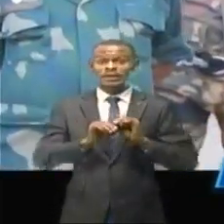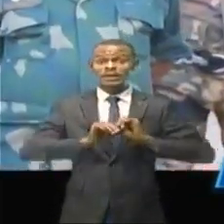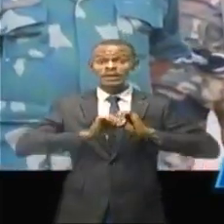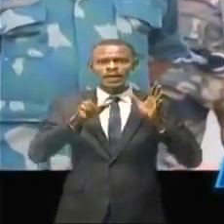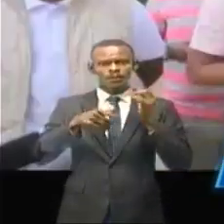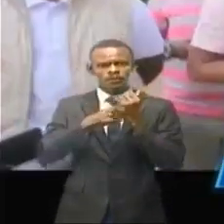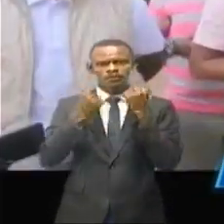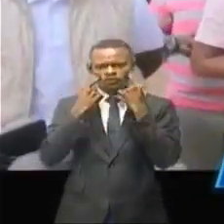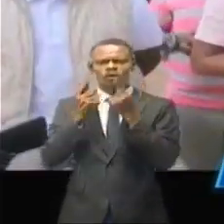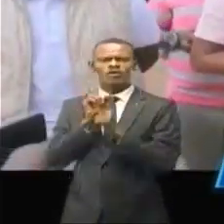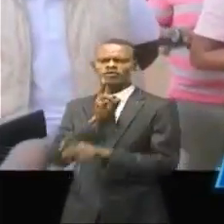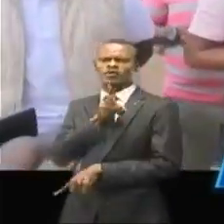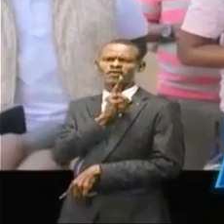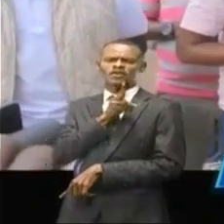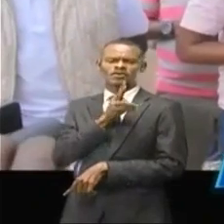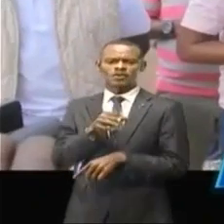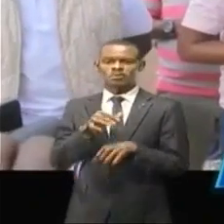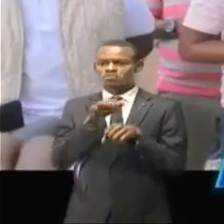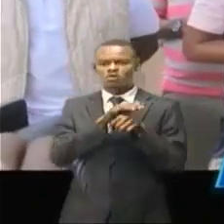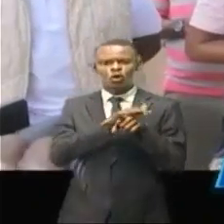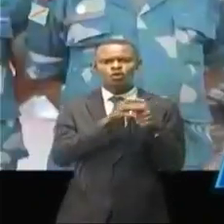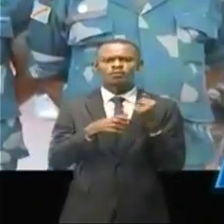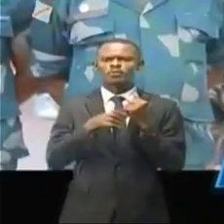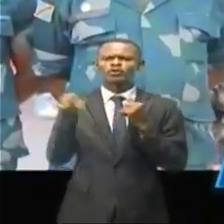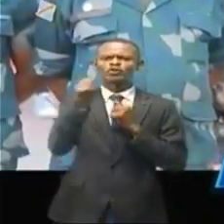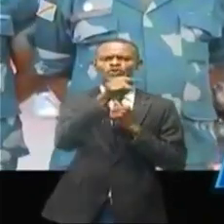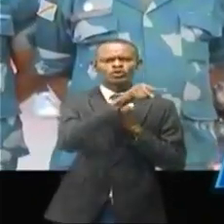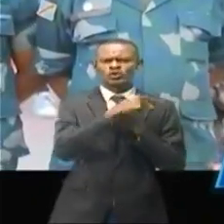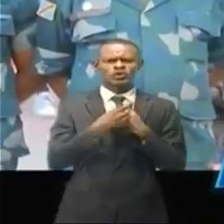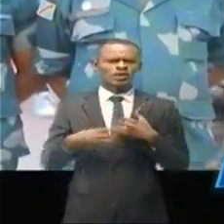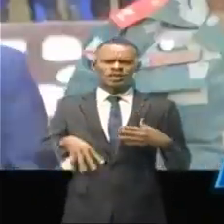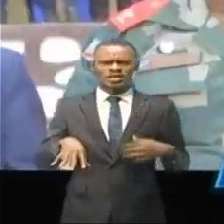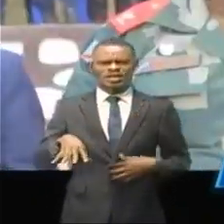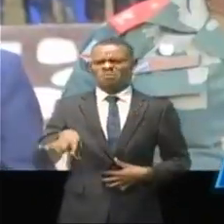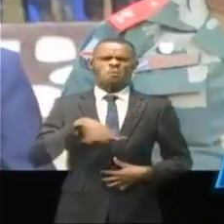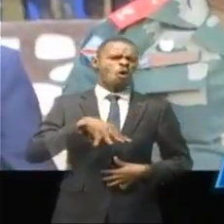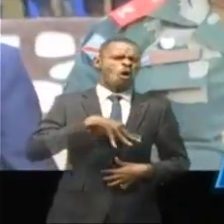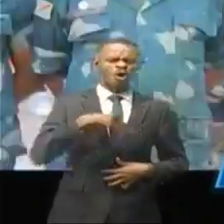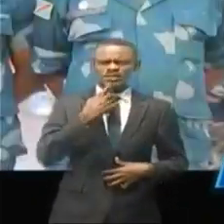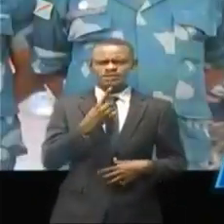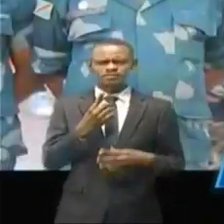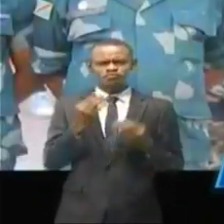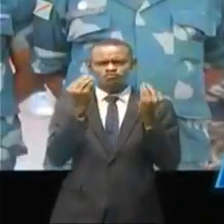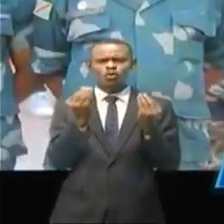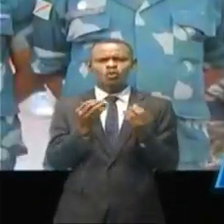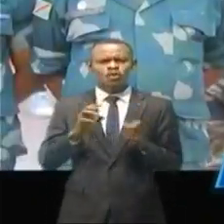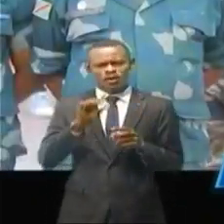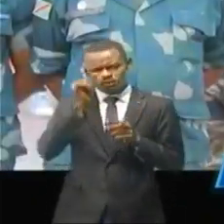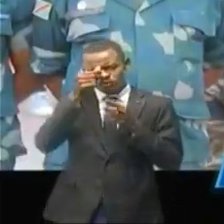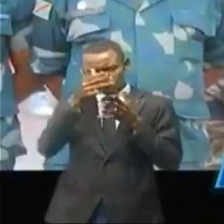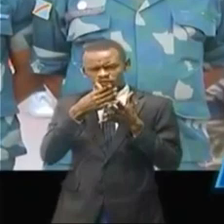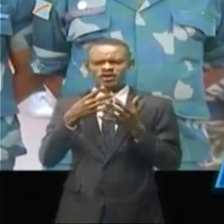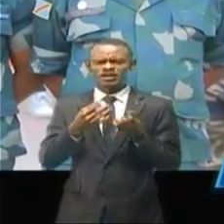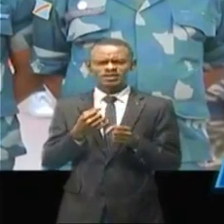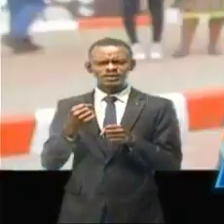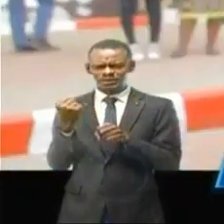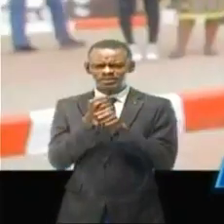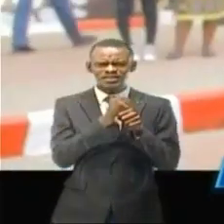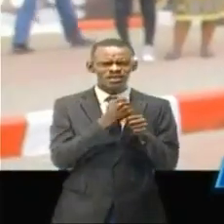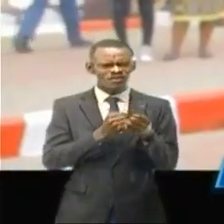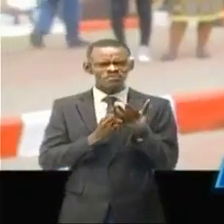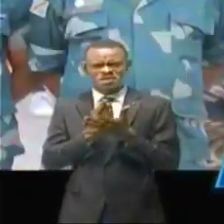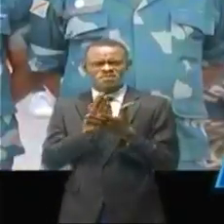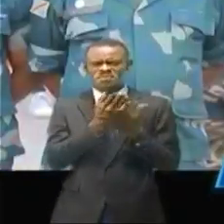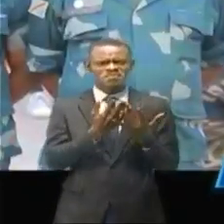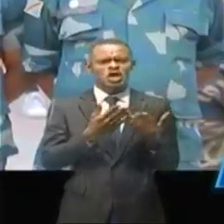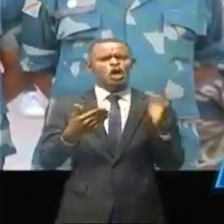ça ne leur plaît pas. Non, l'Ituri ne peut pas être en paix. Ils quittent ici, ils se déploient, ils prennent des armes et ils viennent les amener ici. S'il